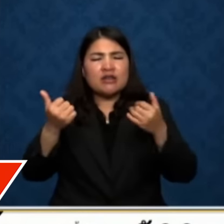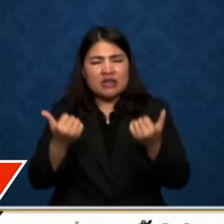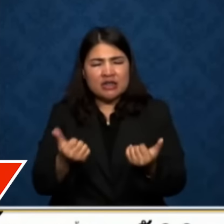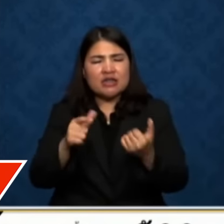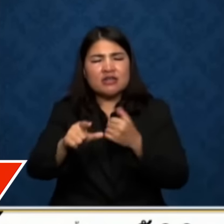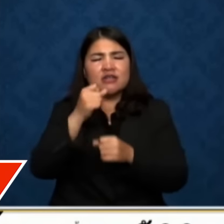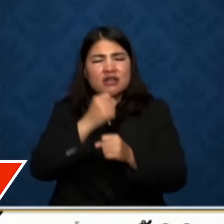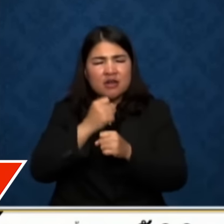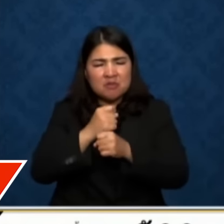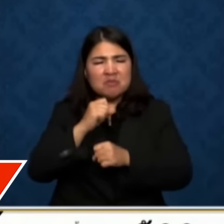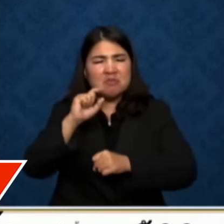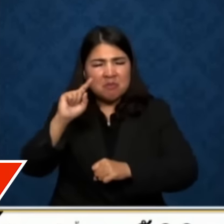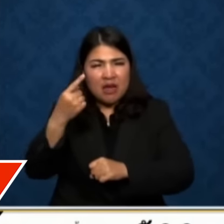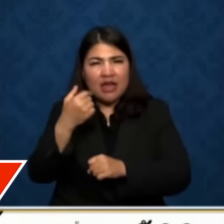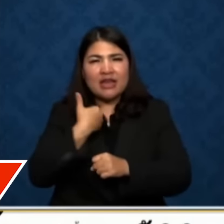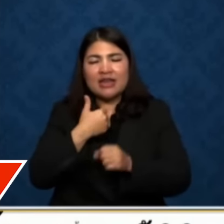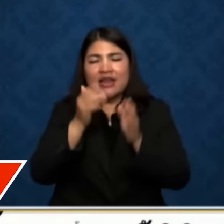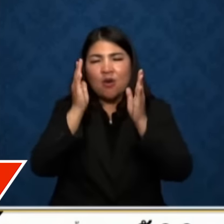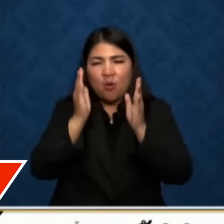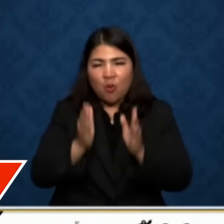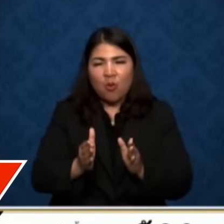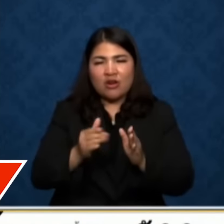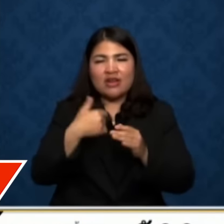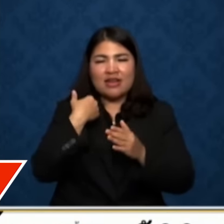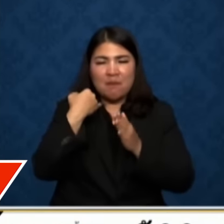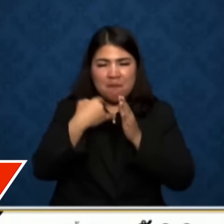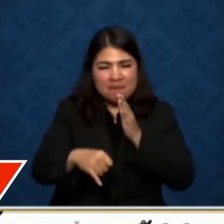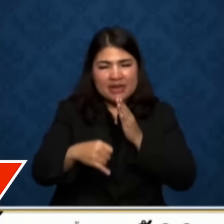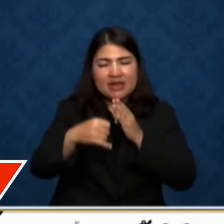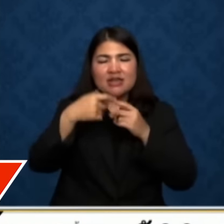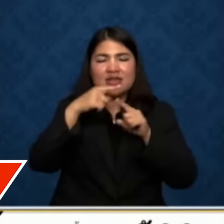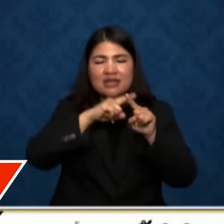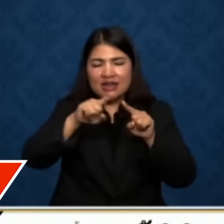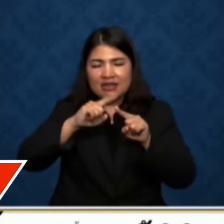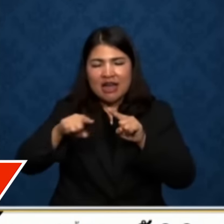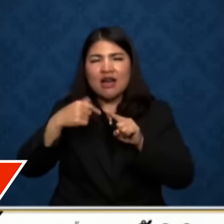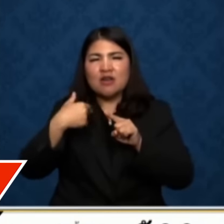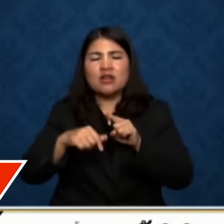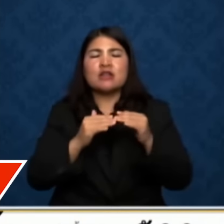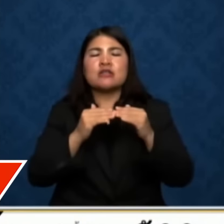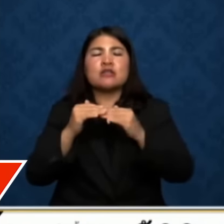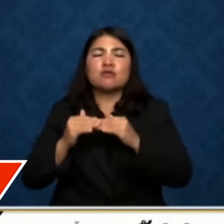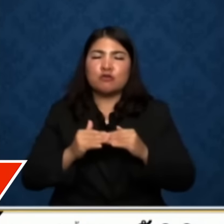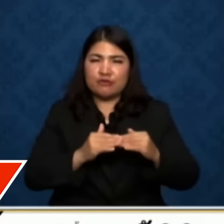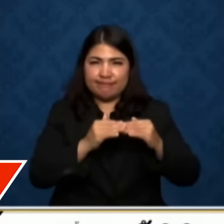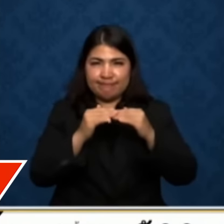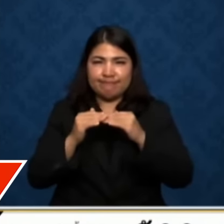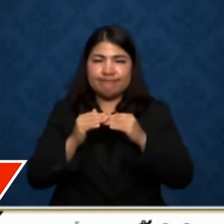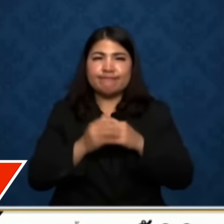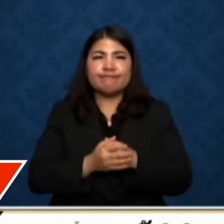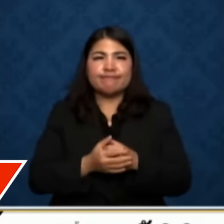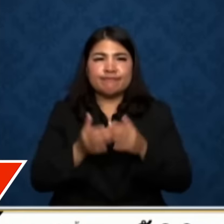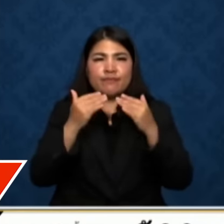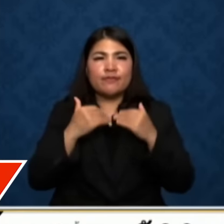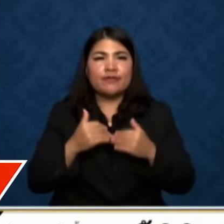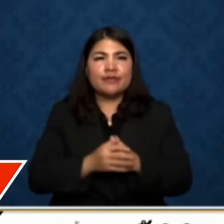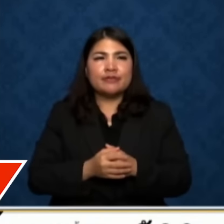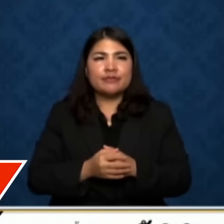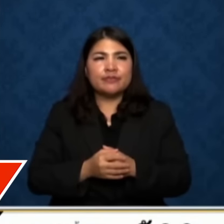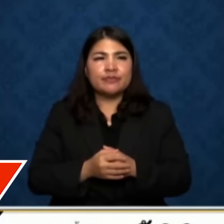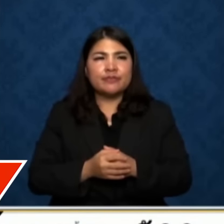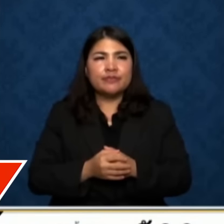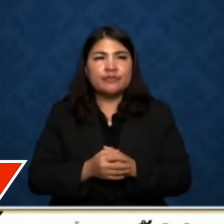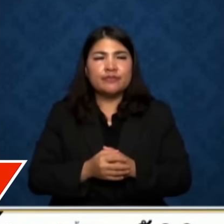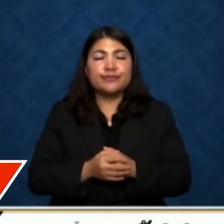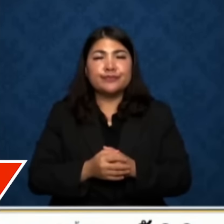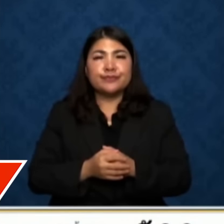หม่แล้วและนักโทษทุกคนผู้ต้องขังทุกคนจะได้รับสิทธิ์นี้อย่างเท่าเทียมกันสไลด์ถัดไปครับประ